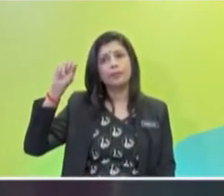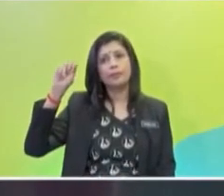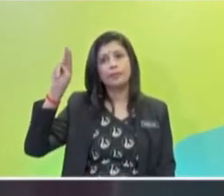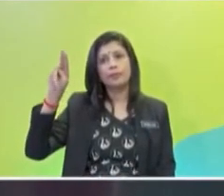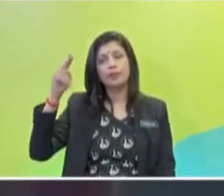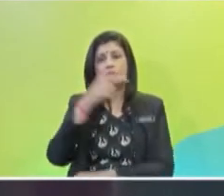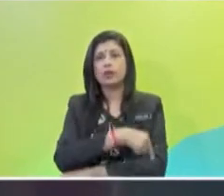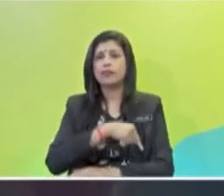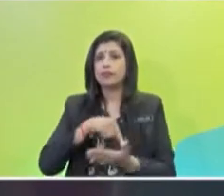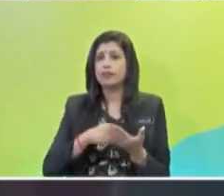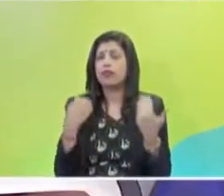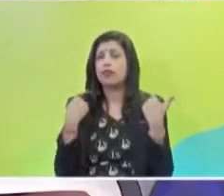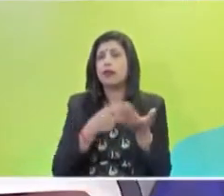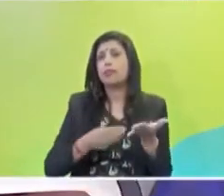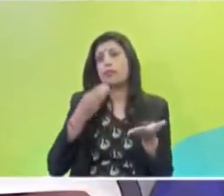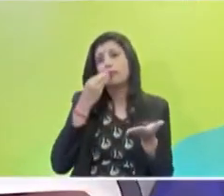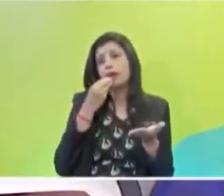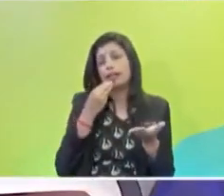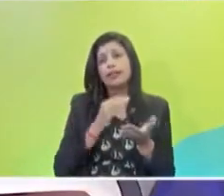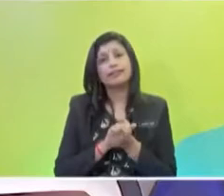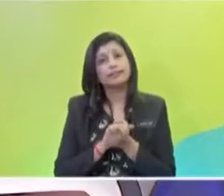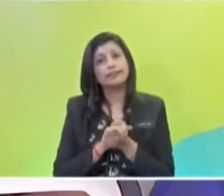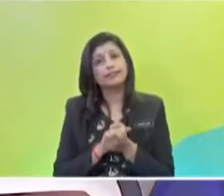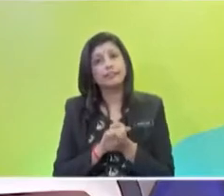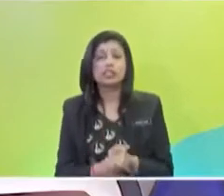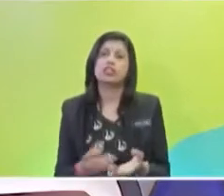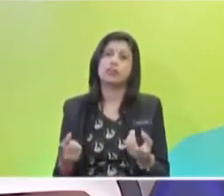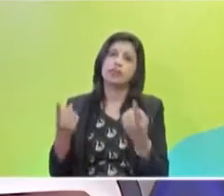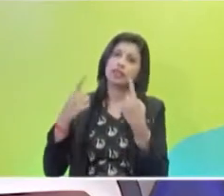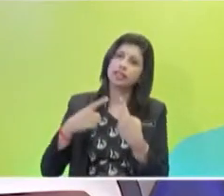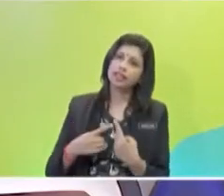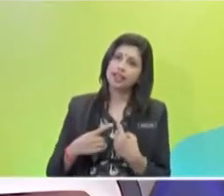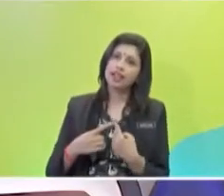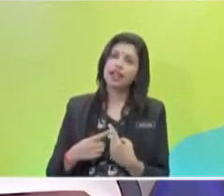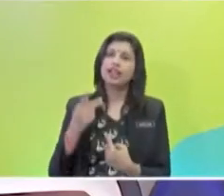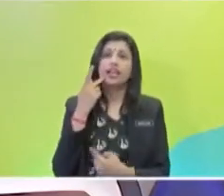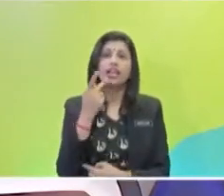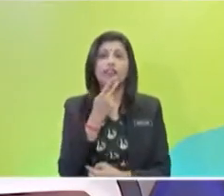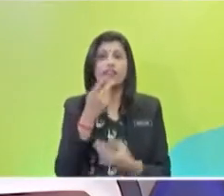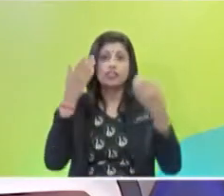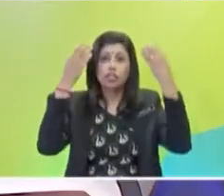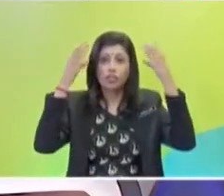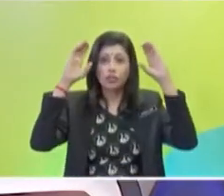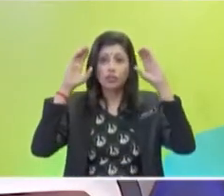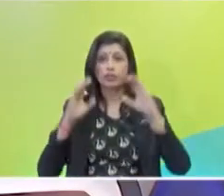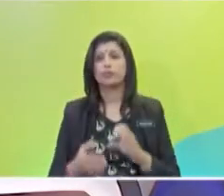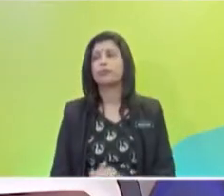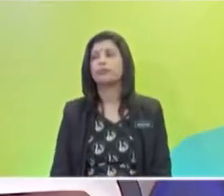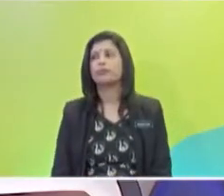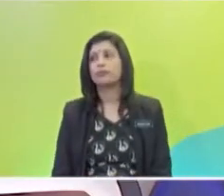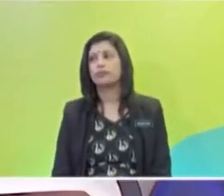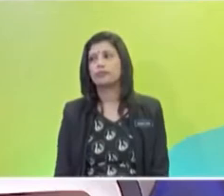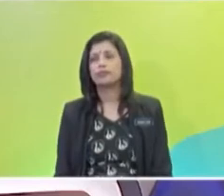di kafe chef ni? Okey, pertama sekali selamat datang kepada Abang Din. Terima kasih. Kafe yang cikgu baru